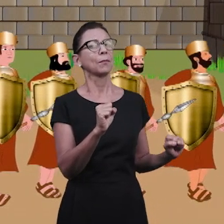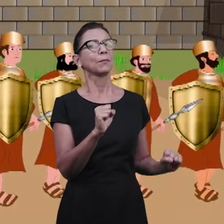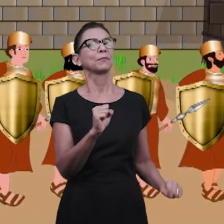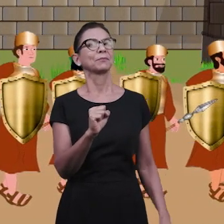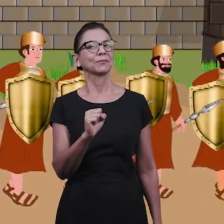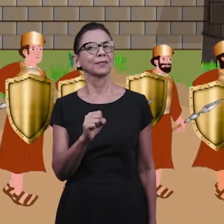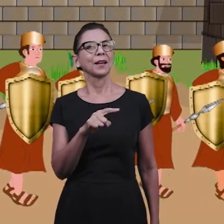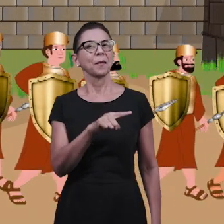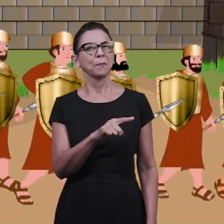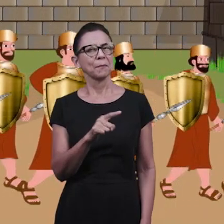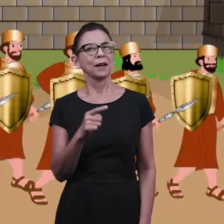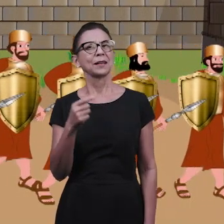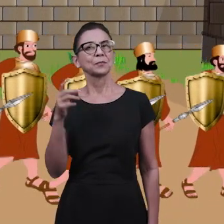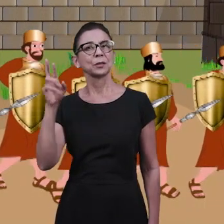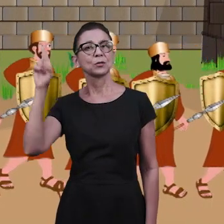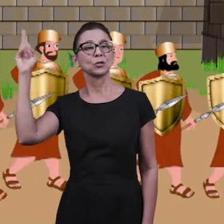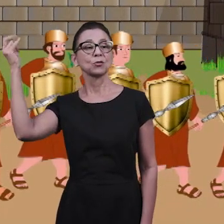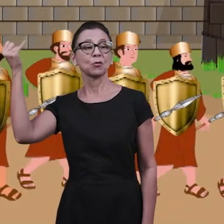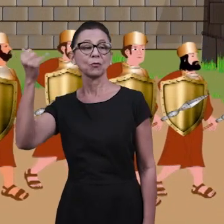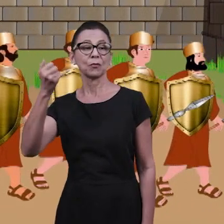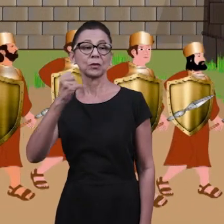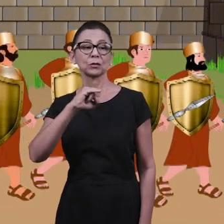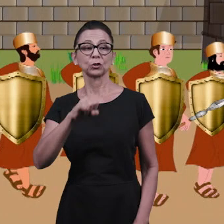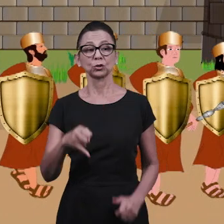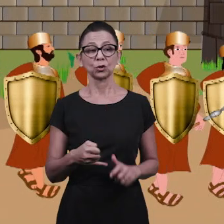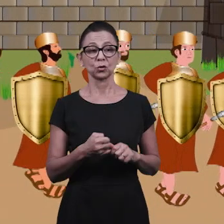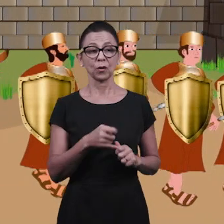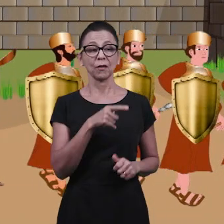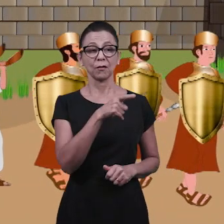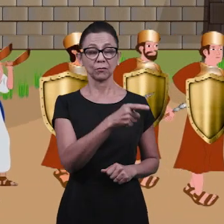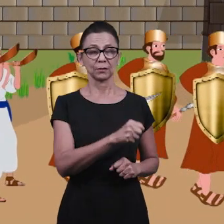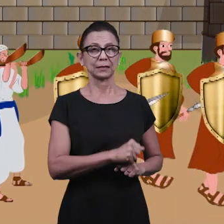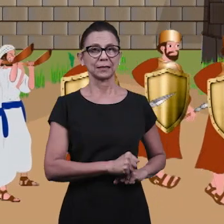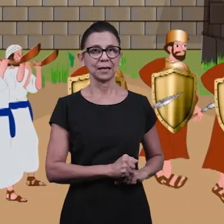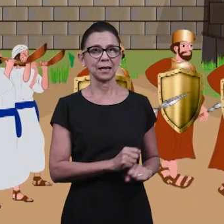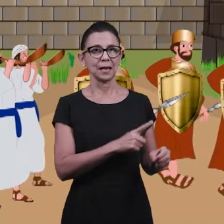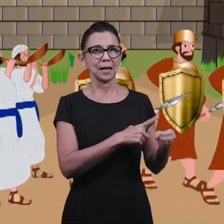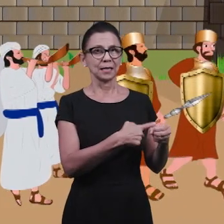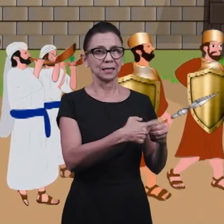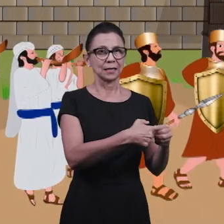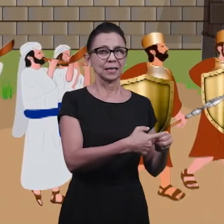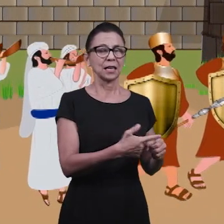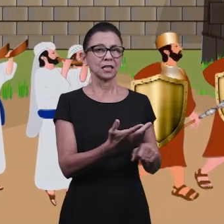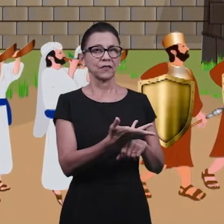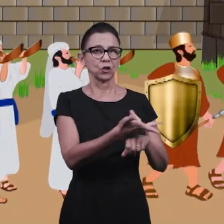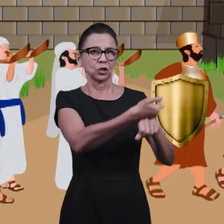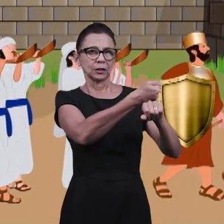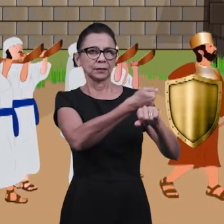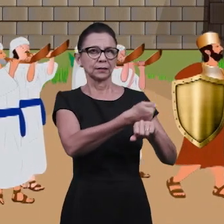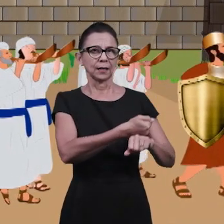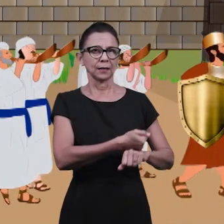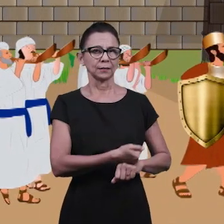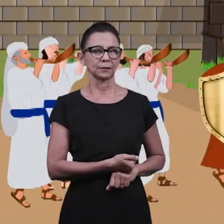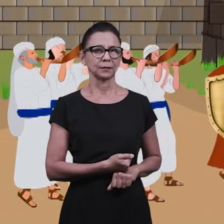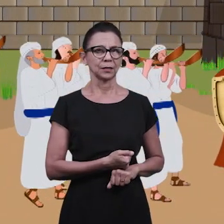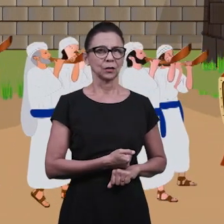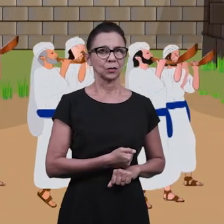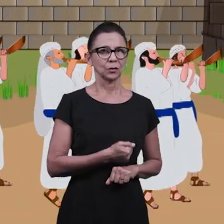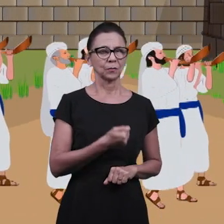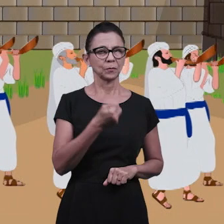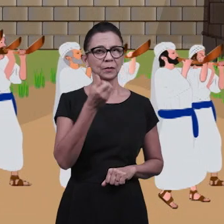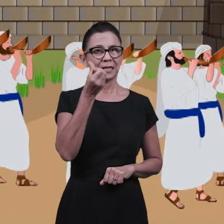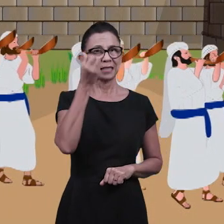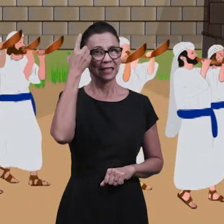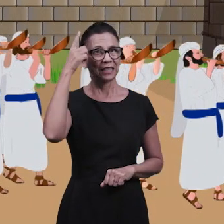allait conquérir cette ville. Comment? En la contournant, en contournant les murailles pendant 6